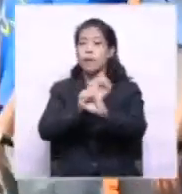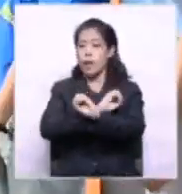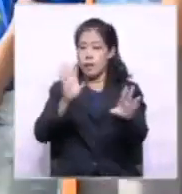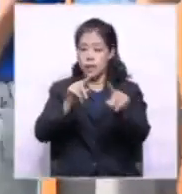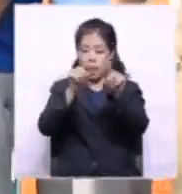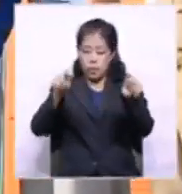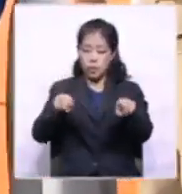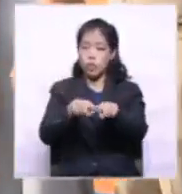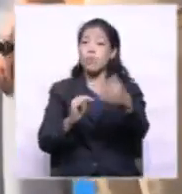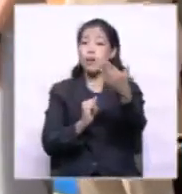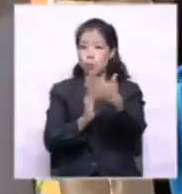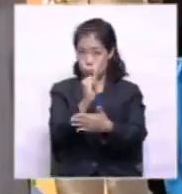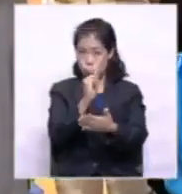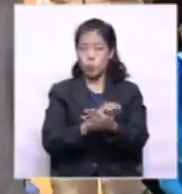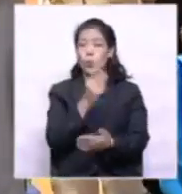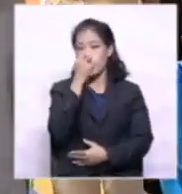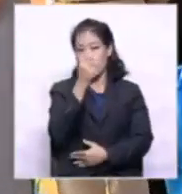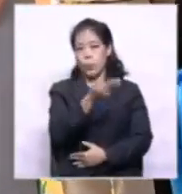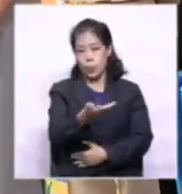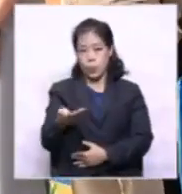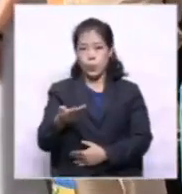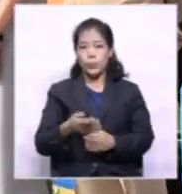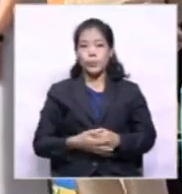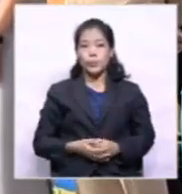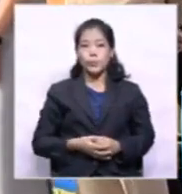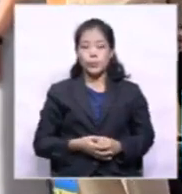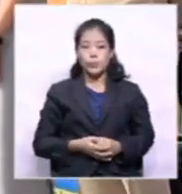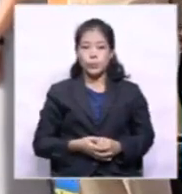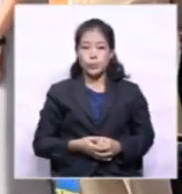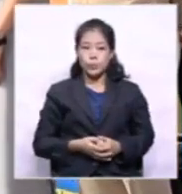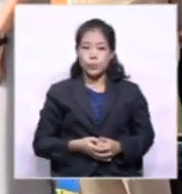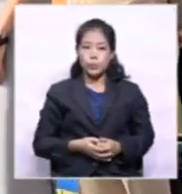ไปฟังเสียงบางช่วงบางตอนของท่านนายกรัฐมนตรีกันนะครับ